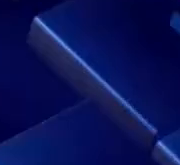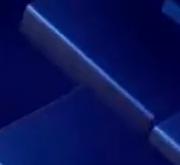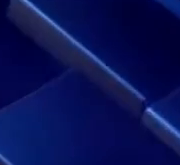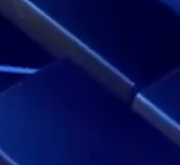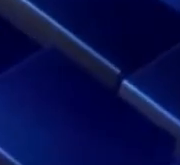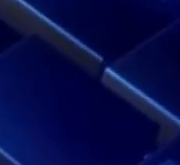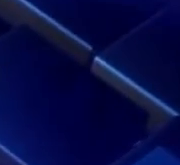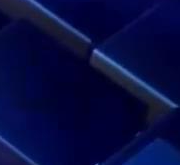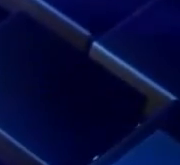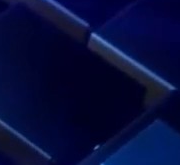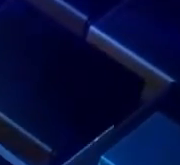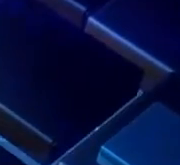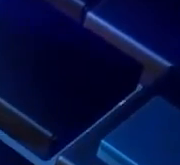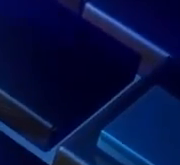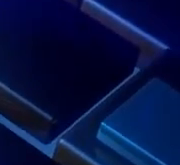hai hai